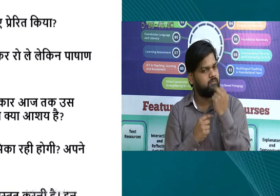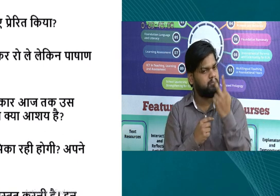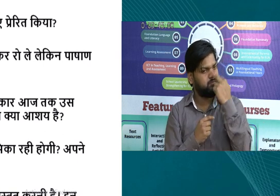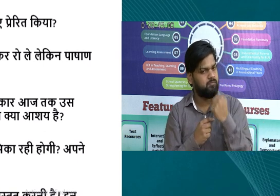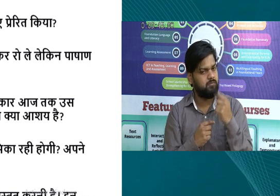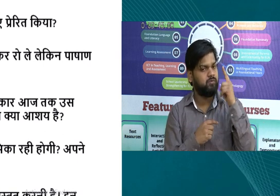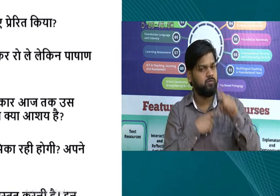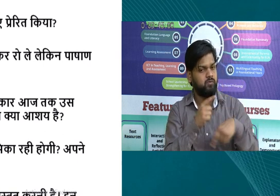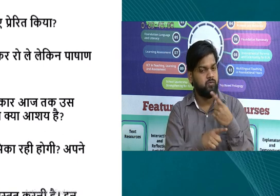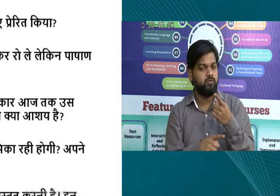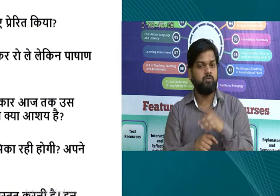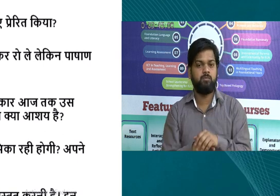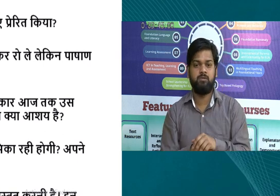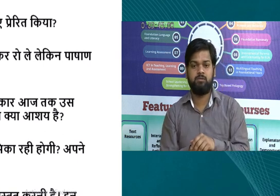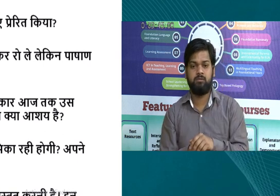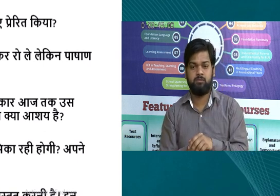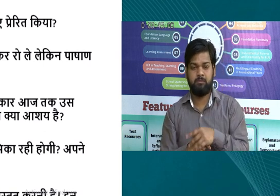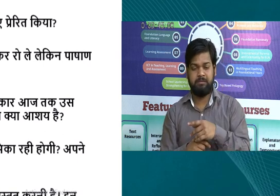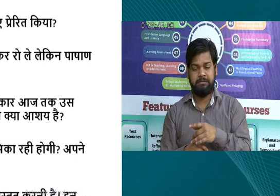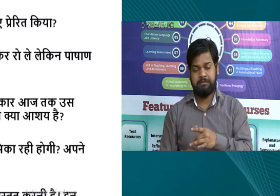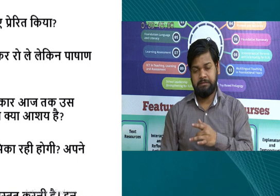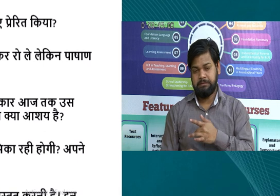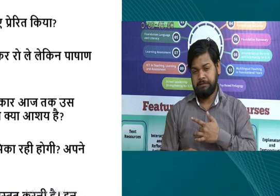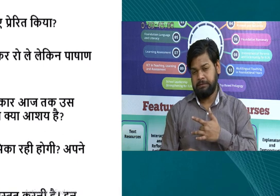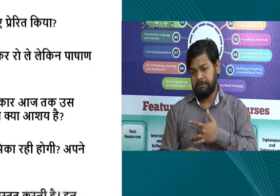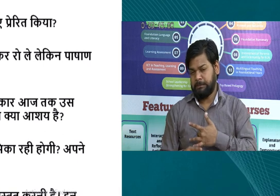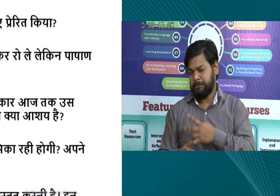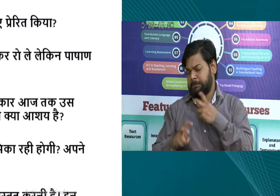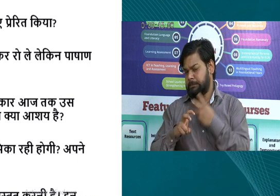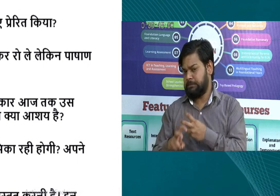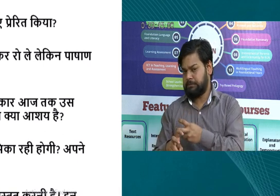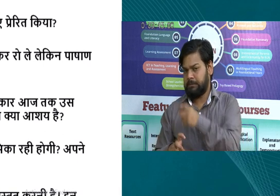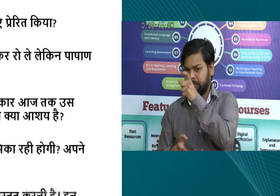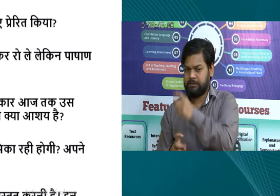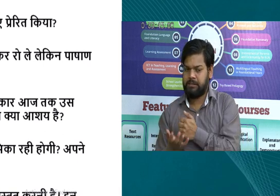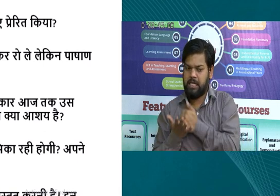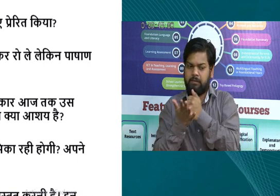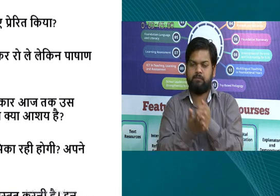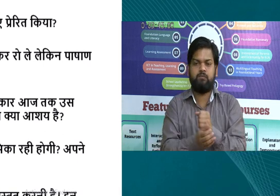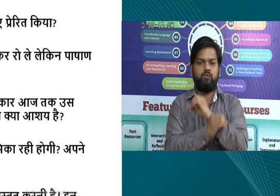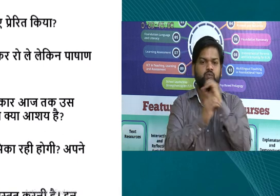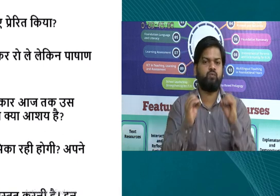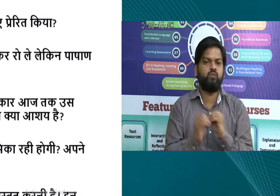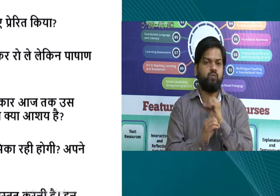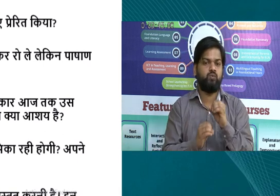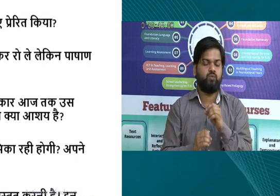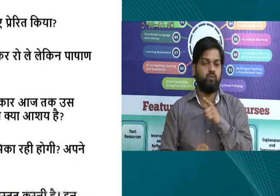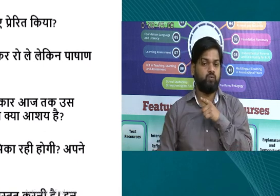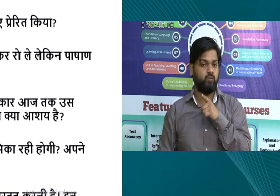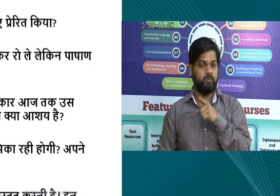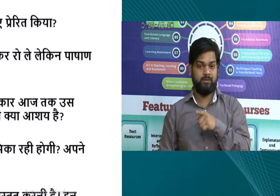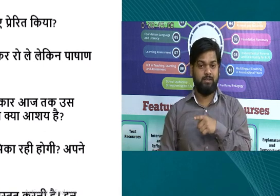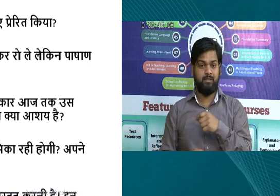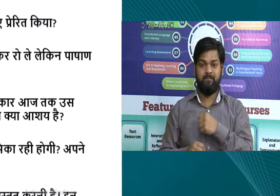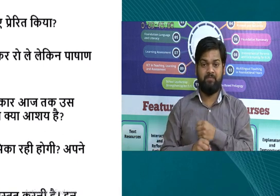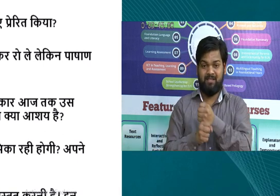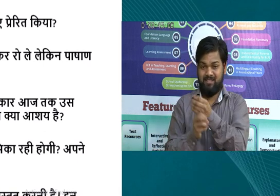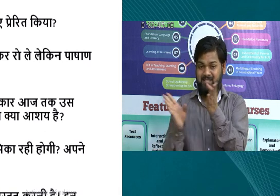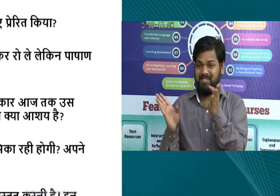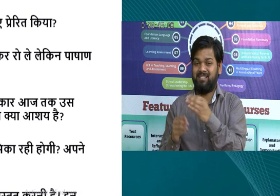इच्छा पूर्ण नहीं होने दी अब क्योंकि ही का दिल पिघल चुका था लेकिन जनरल जो प्रमुख